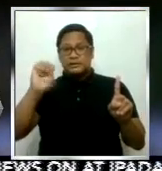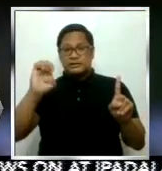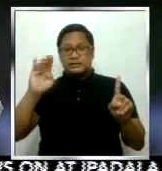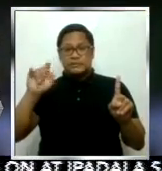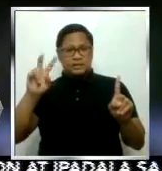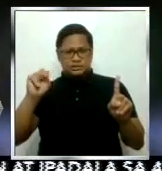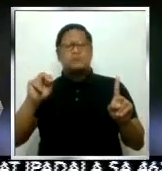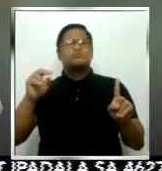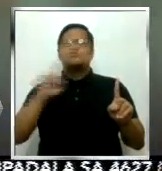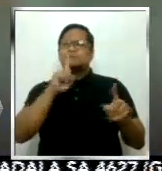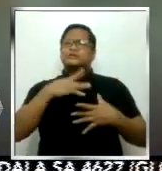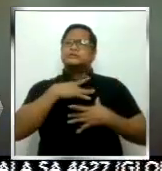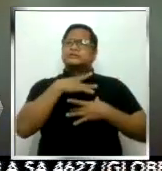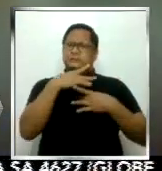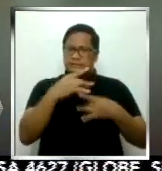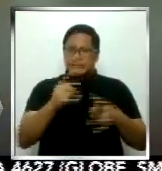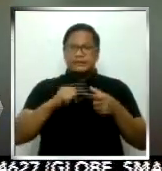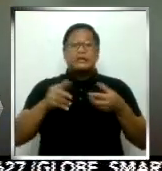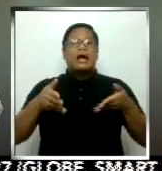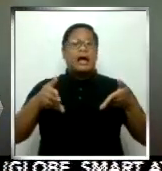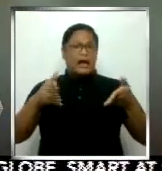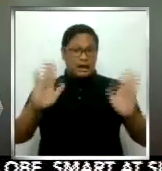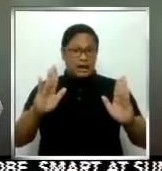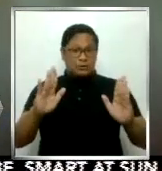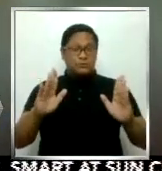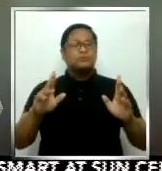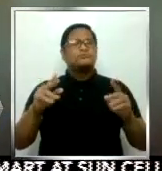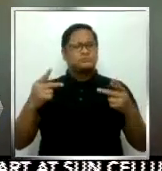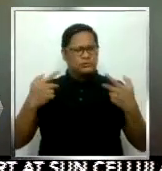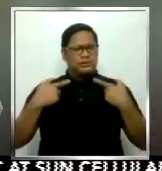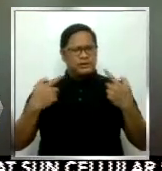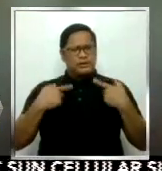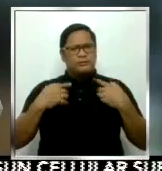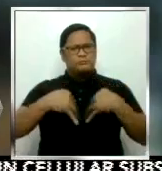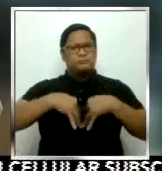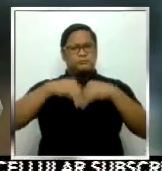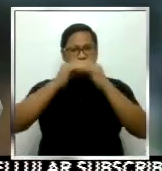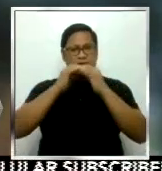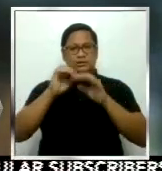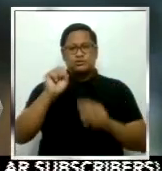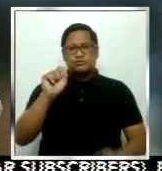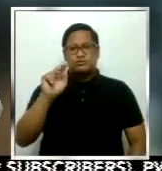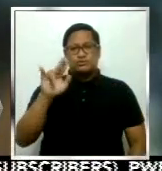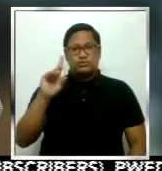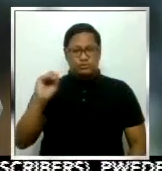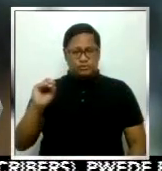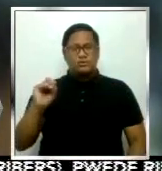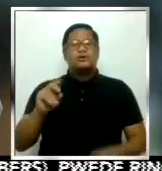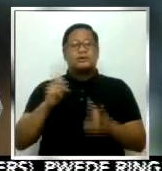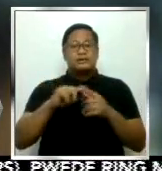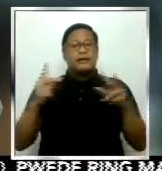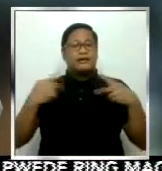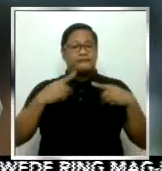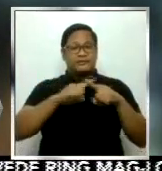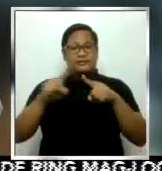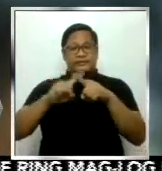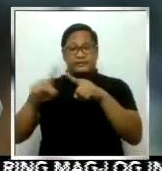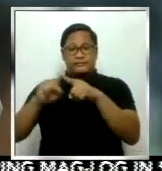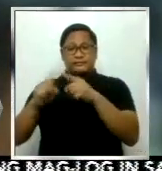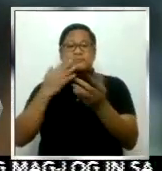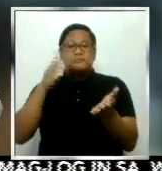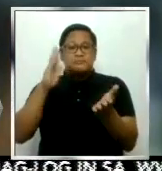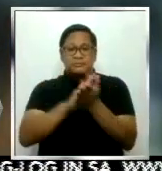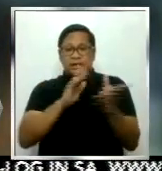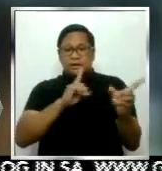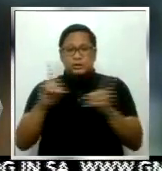gumawa ng studio roon. Convicted si Sebastian noong 2009 sa kasong kidnap for ransom at carnapping at sinintensyahan